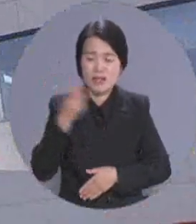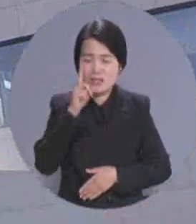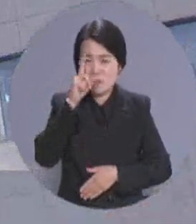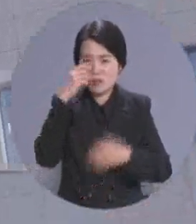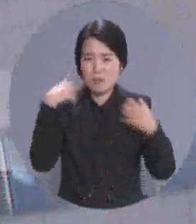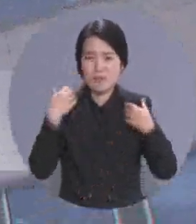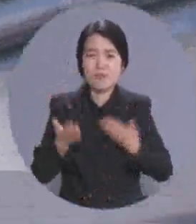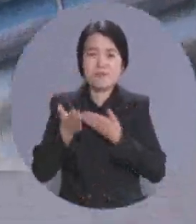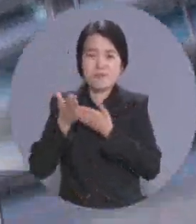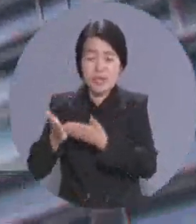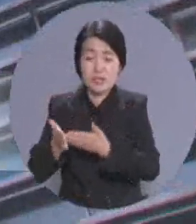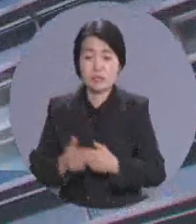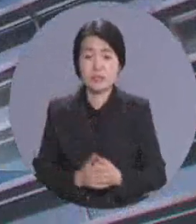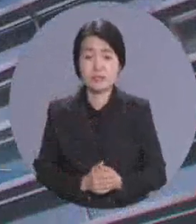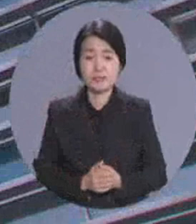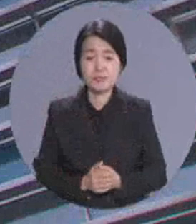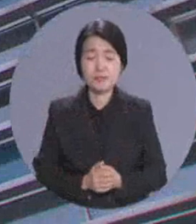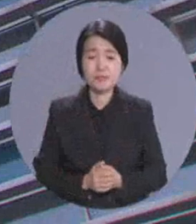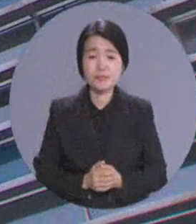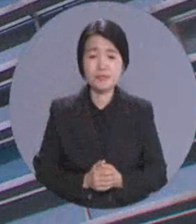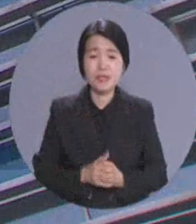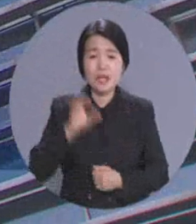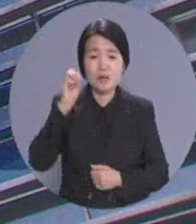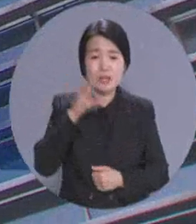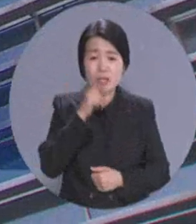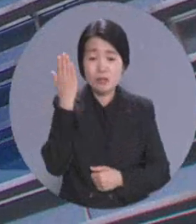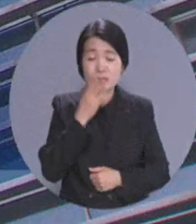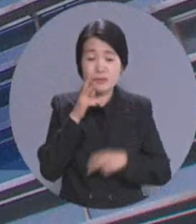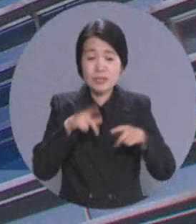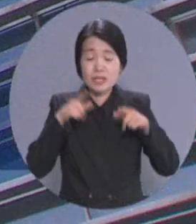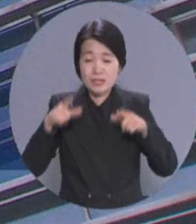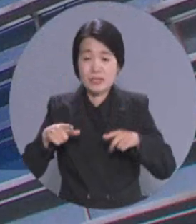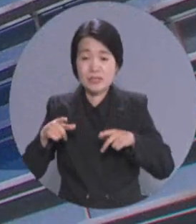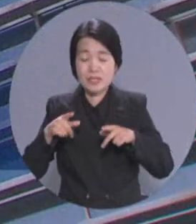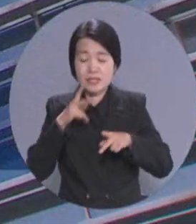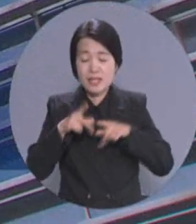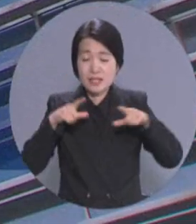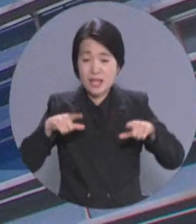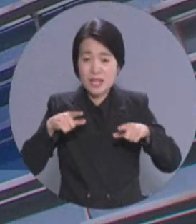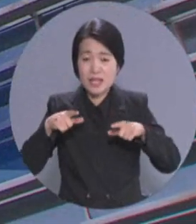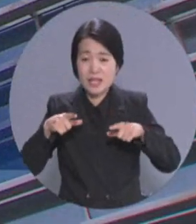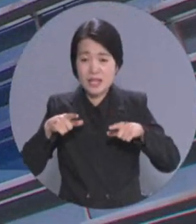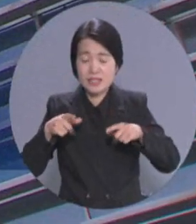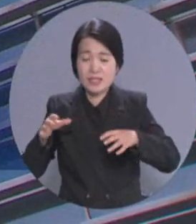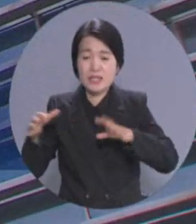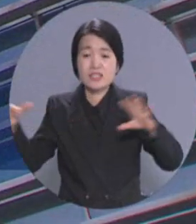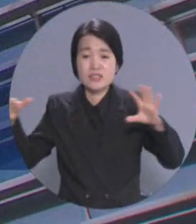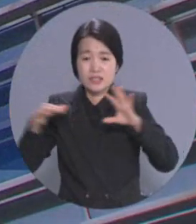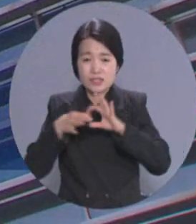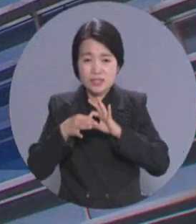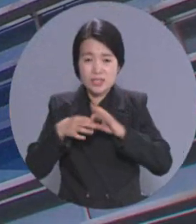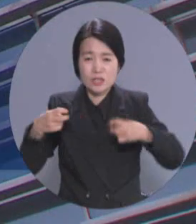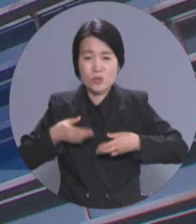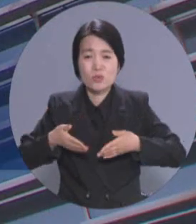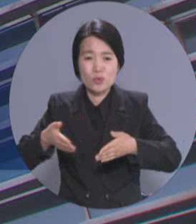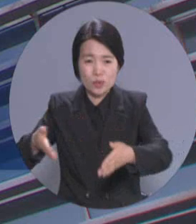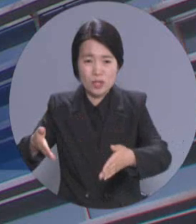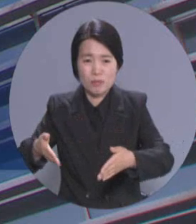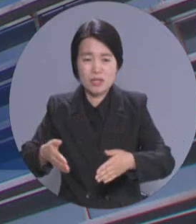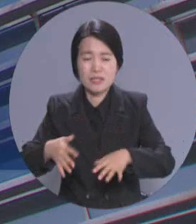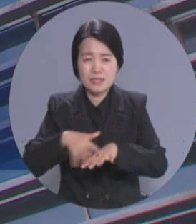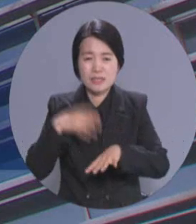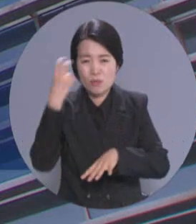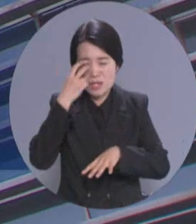정부에 요청했습니다. 광양 여수 국가 산단을 연결하는 산단 진입도로 승격하려 합니다. 체계적으로 또 유지